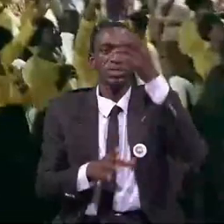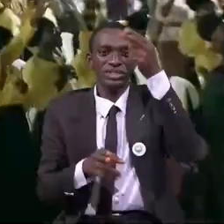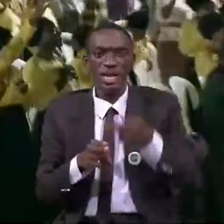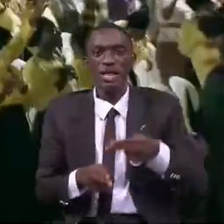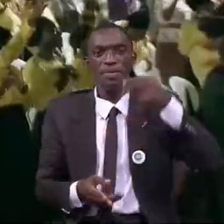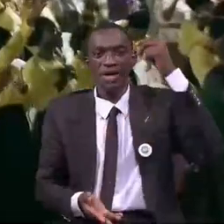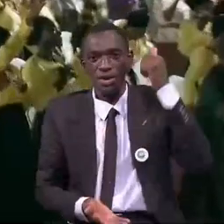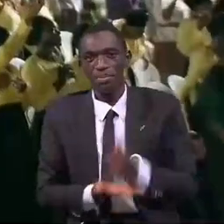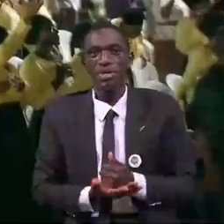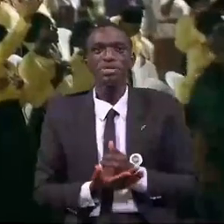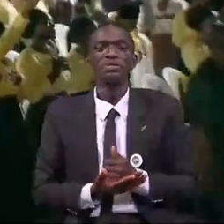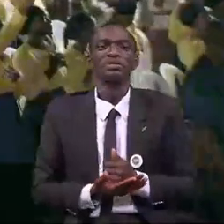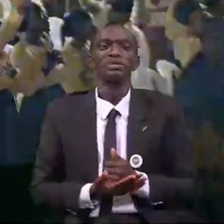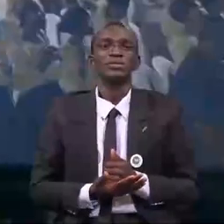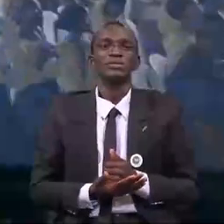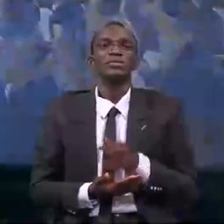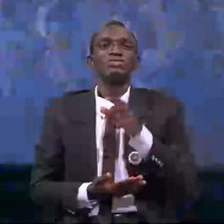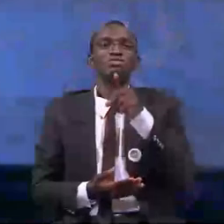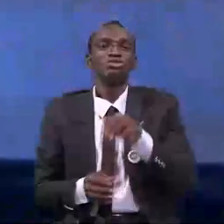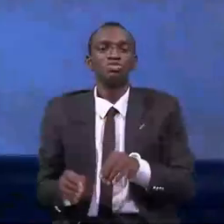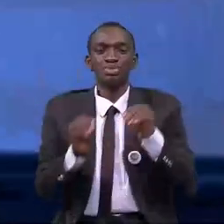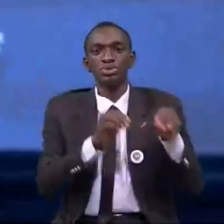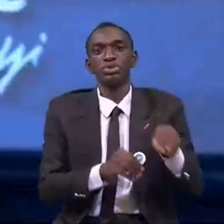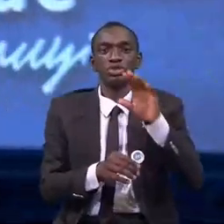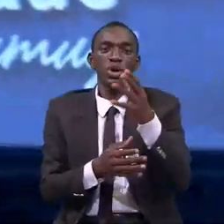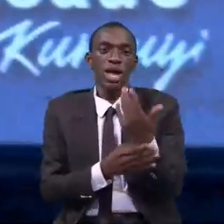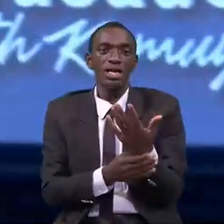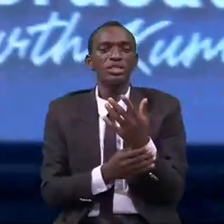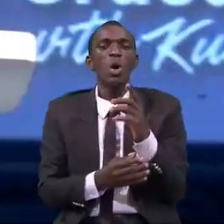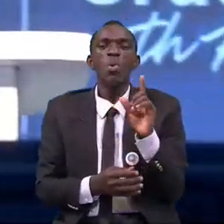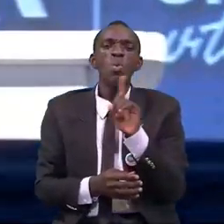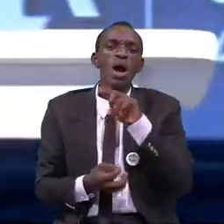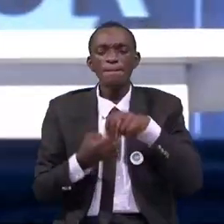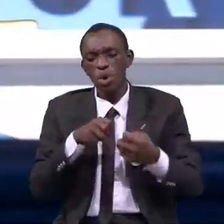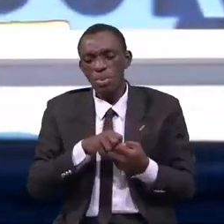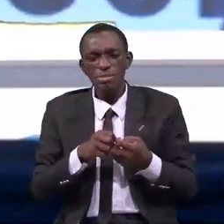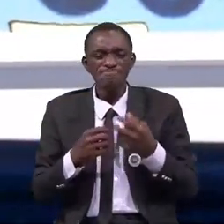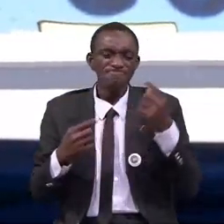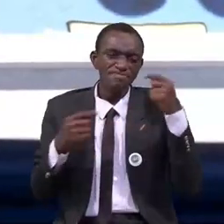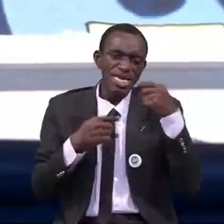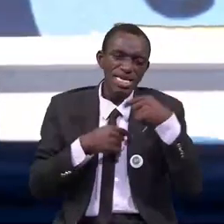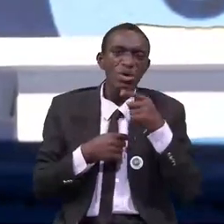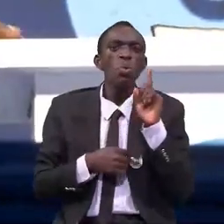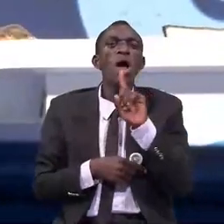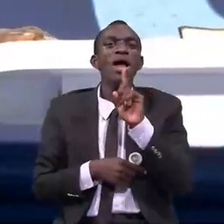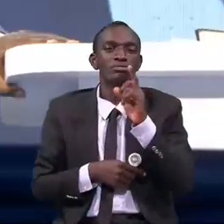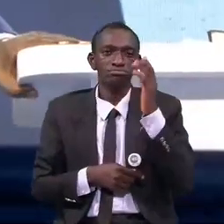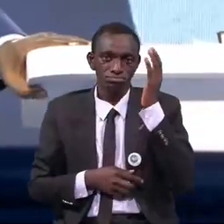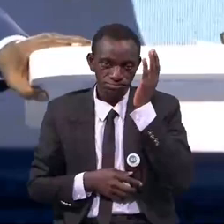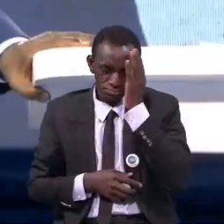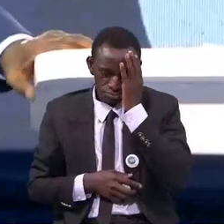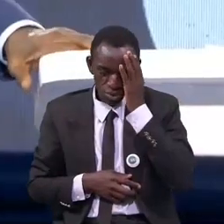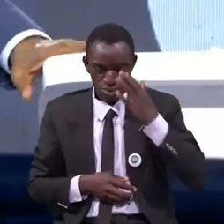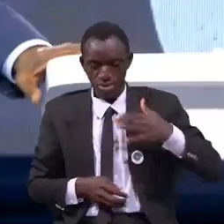de jésus-chist vous allez vous imposer la main là où vous avez le mal